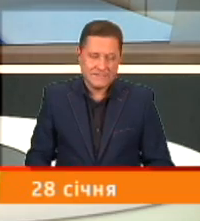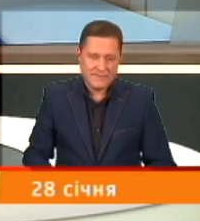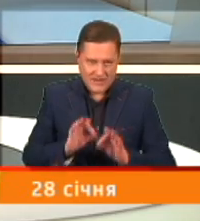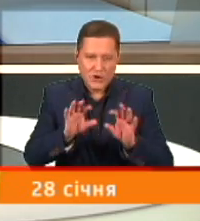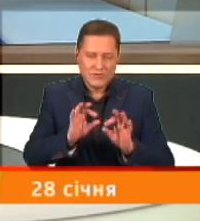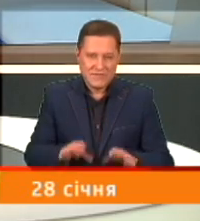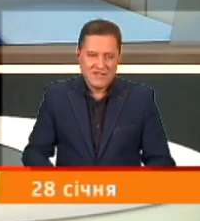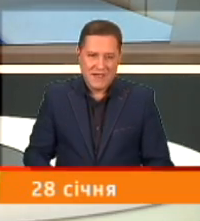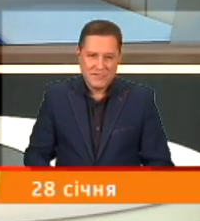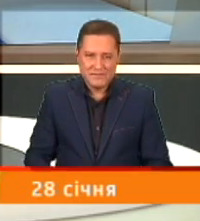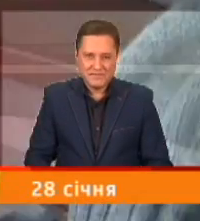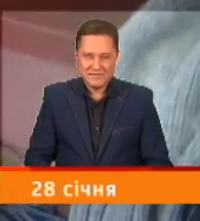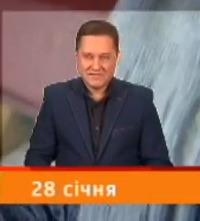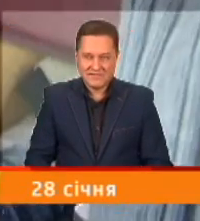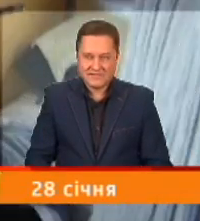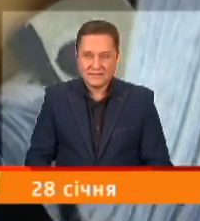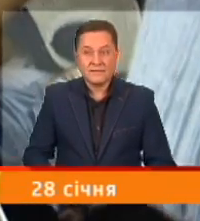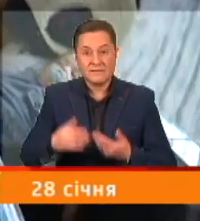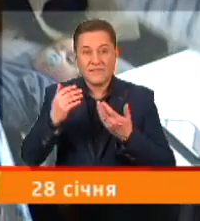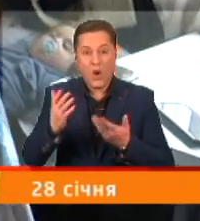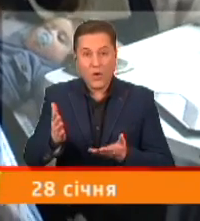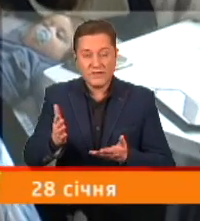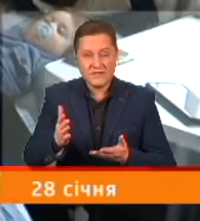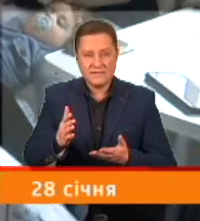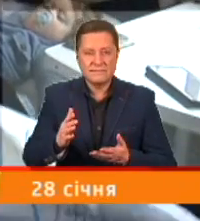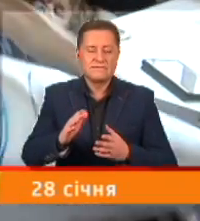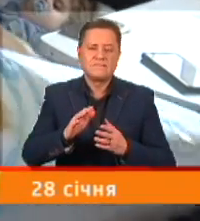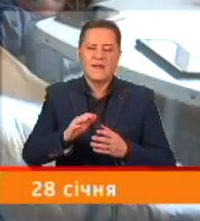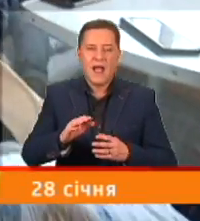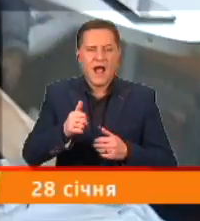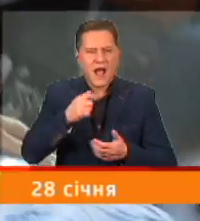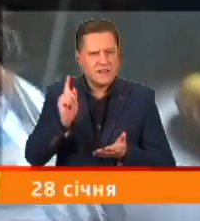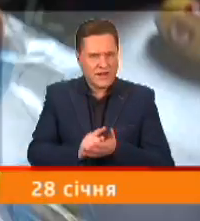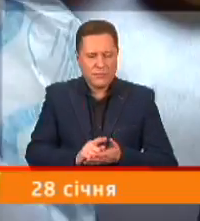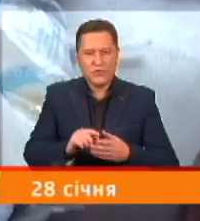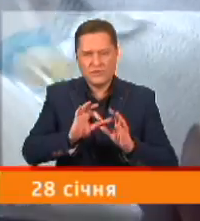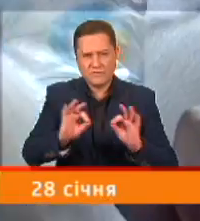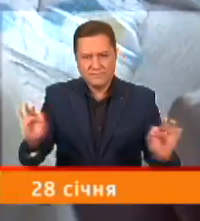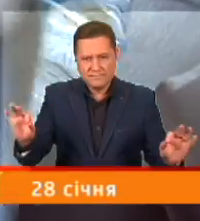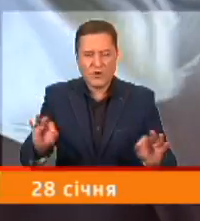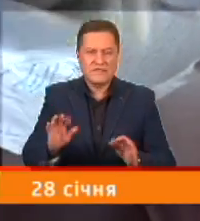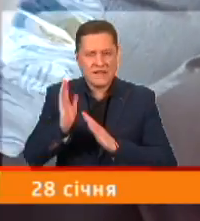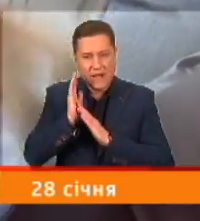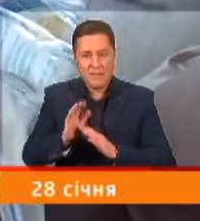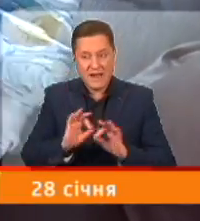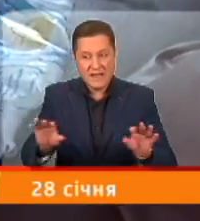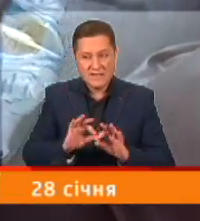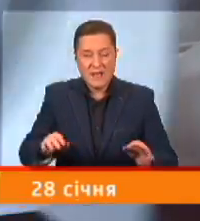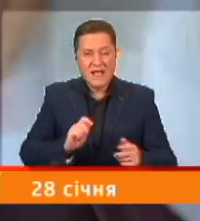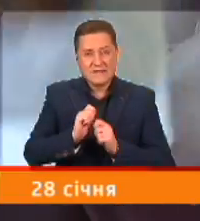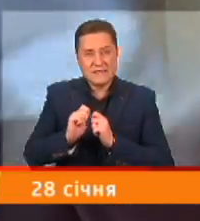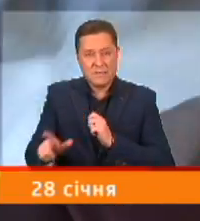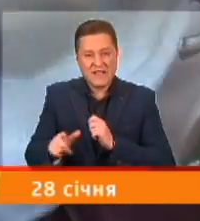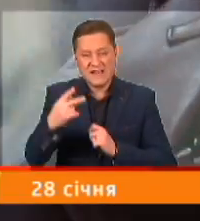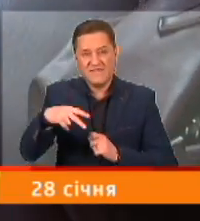Антонюк перевірила. Ось він, найінтимніший атрибут наших подорожей – постільна білизна. Я заплатила за неї